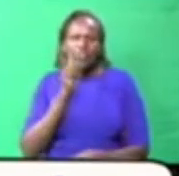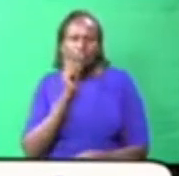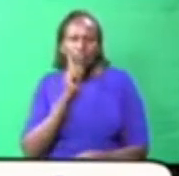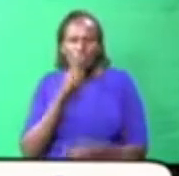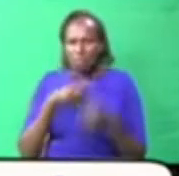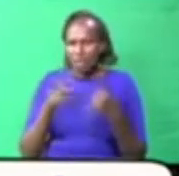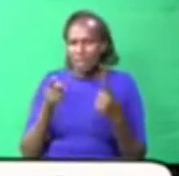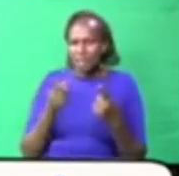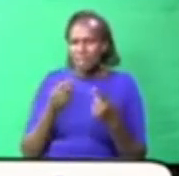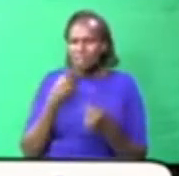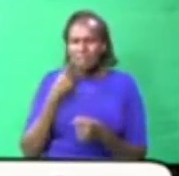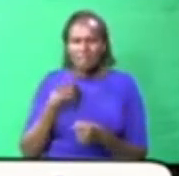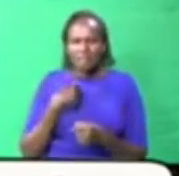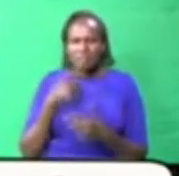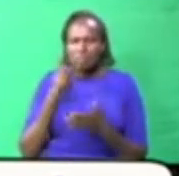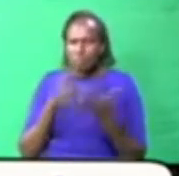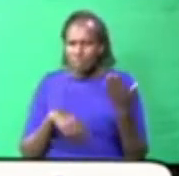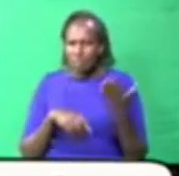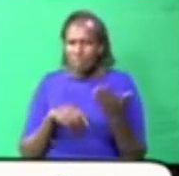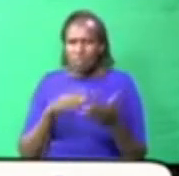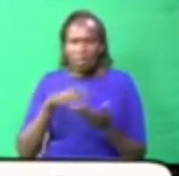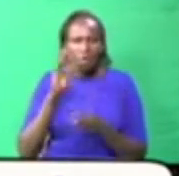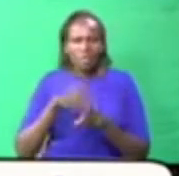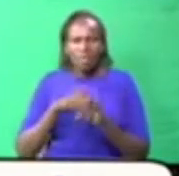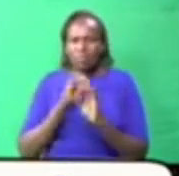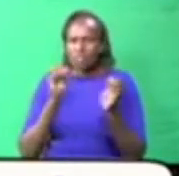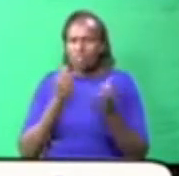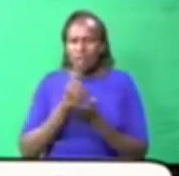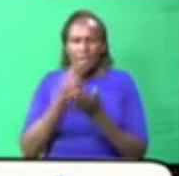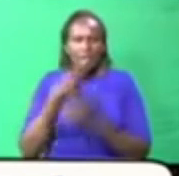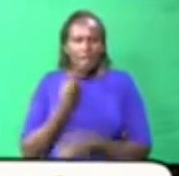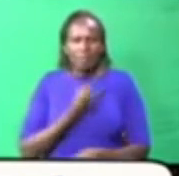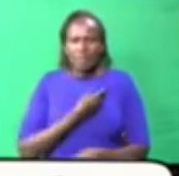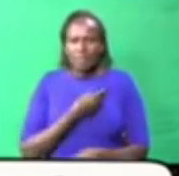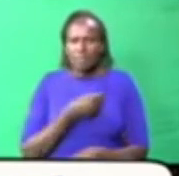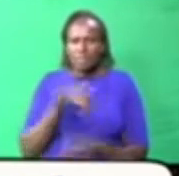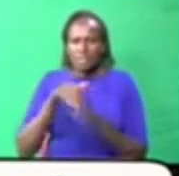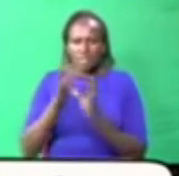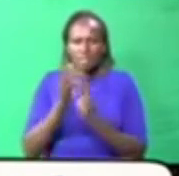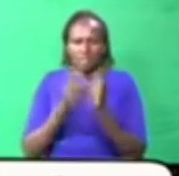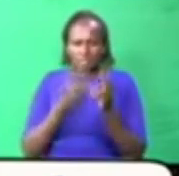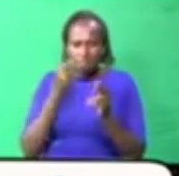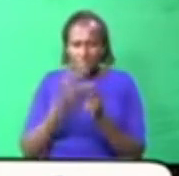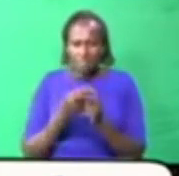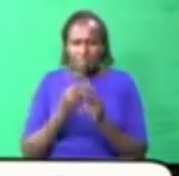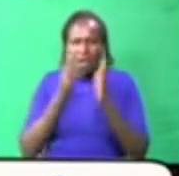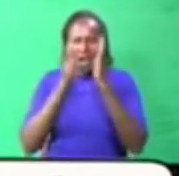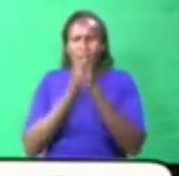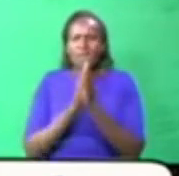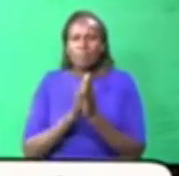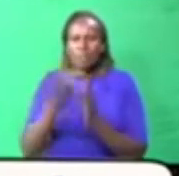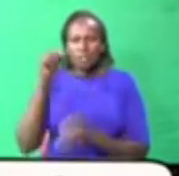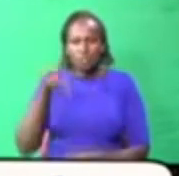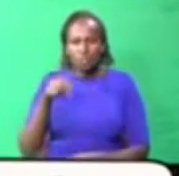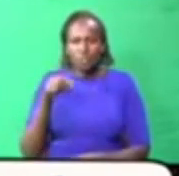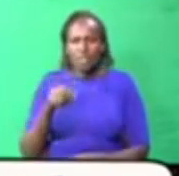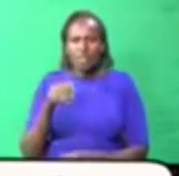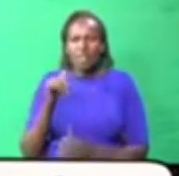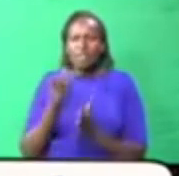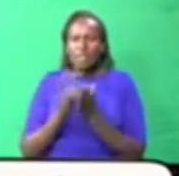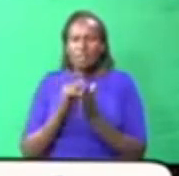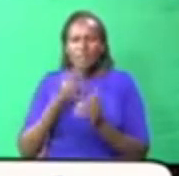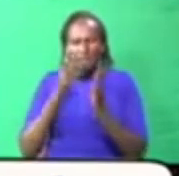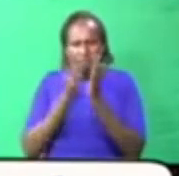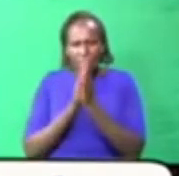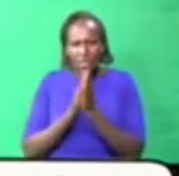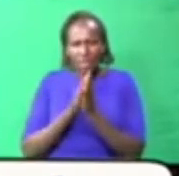hali inatuambia kwamba there is no more time. Help us to align ourselves with you in the name of Jesus. Naomba Bwana siku ya leo, nikiombea watu wale